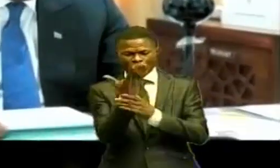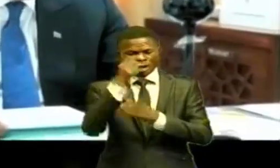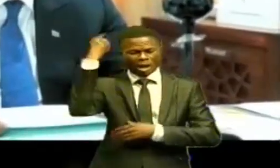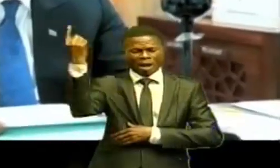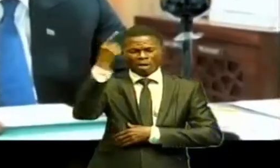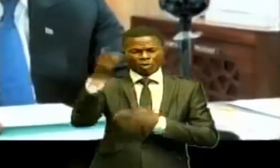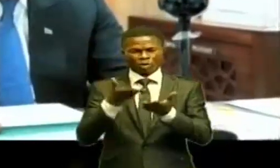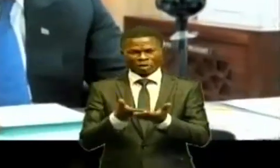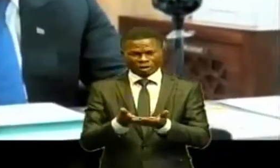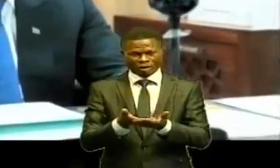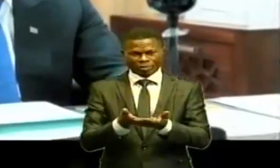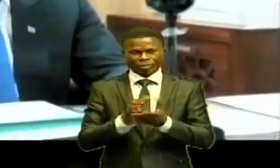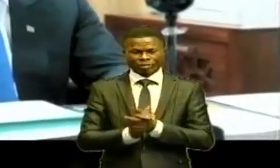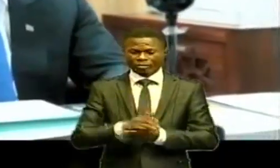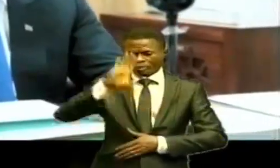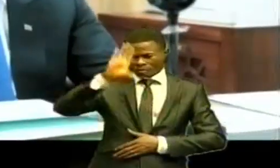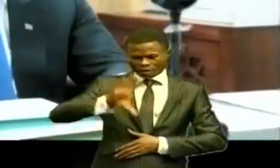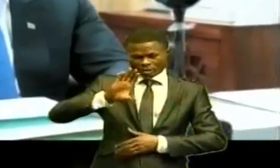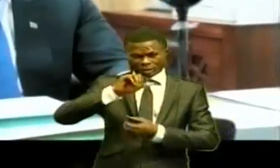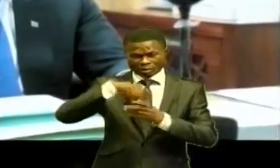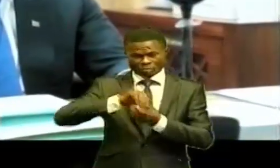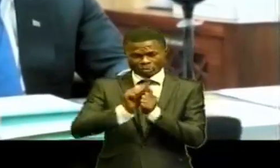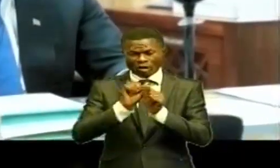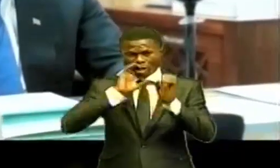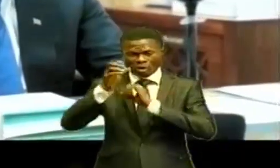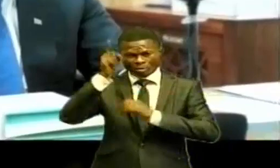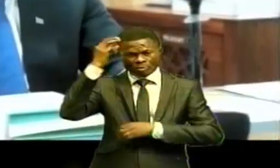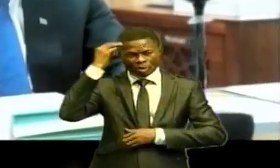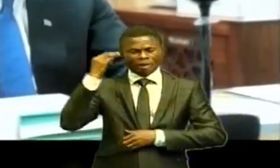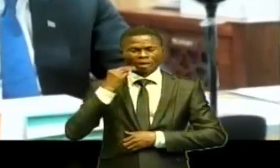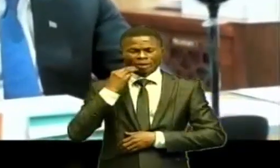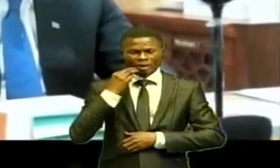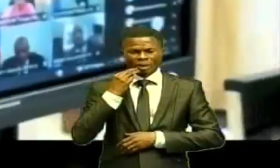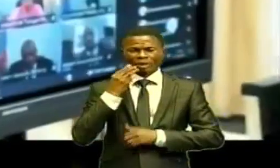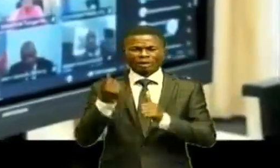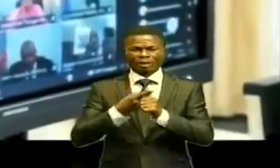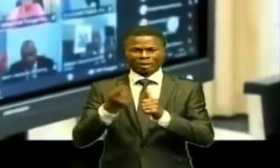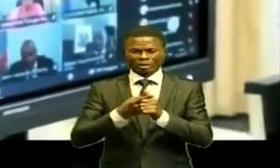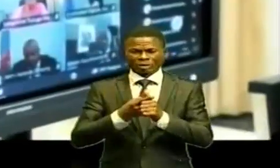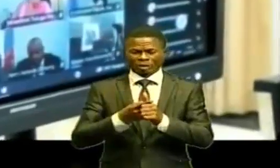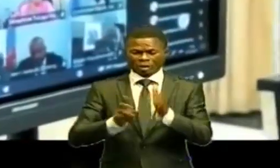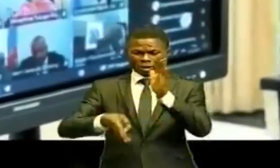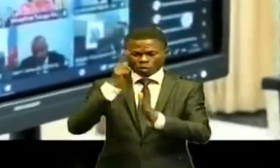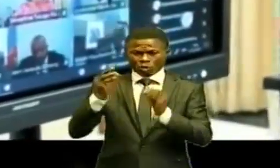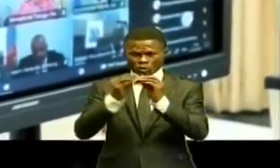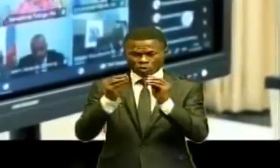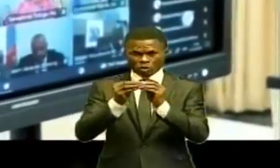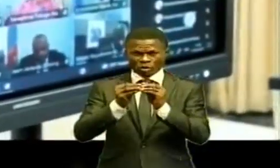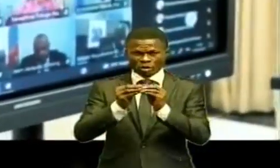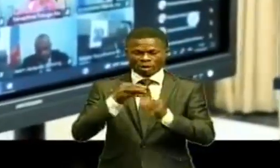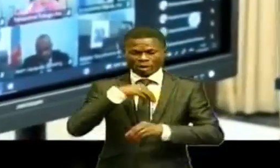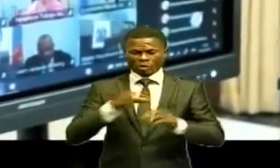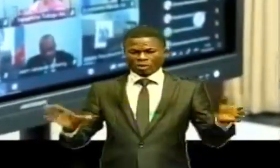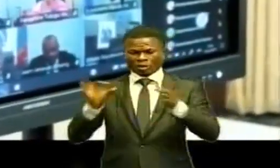rumba. Le cinquième point de la communication du Premier ministre rapportait sur la tenue de la 12e session de la Grande Commission